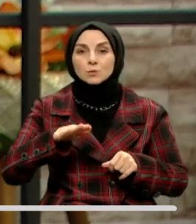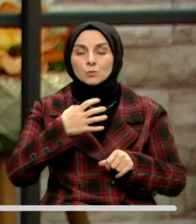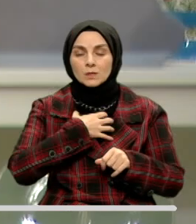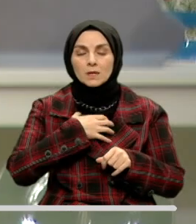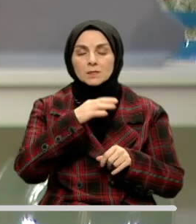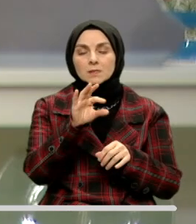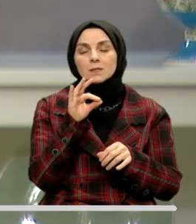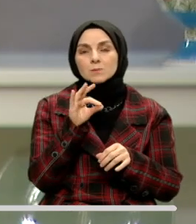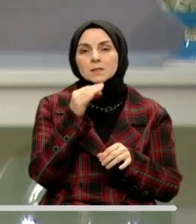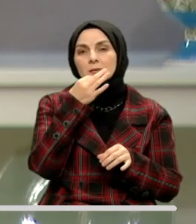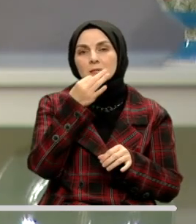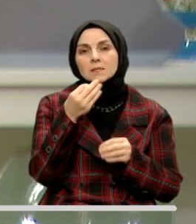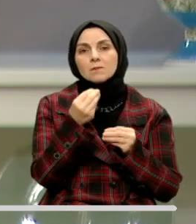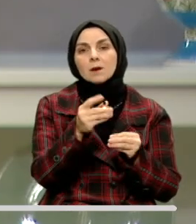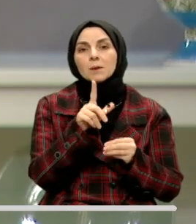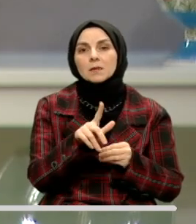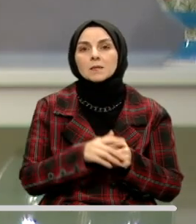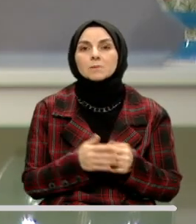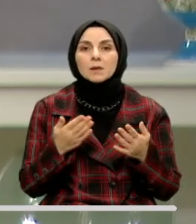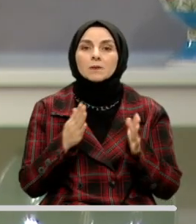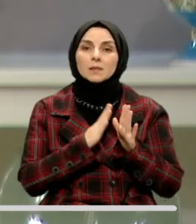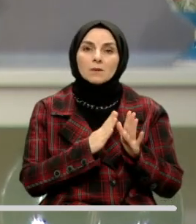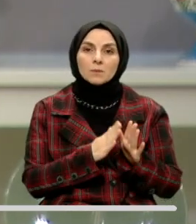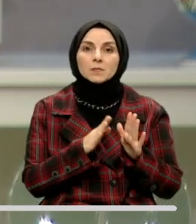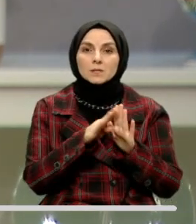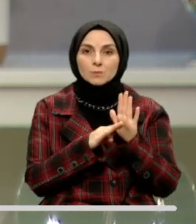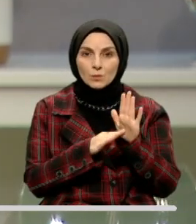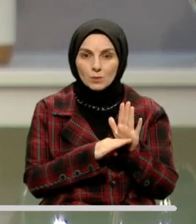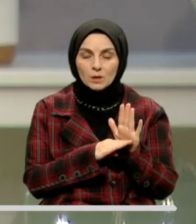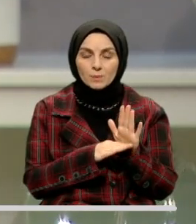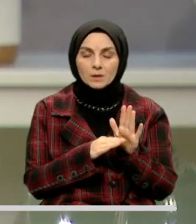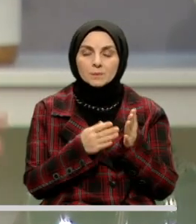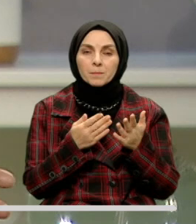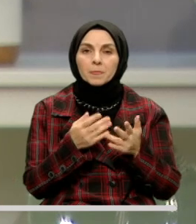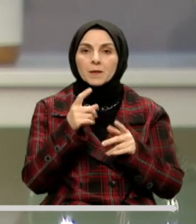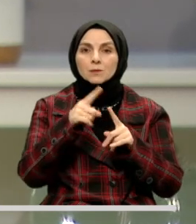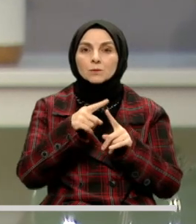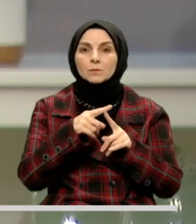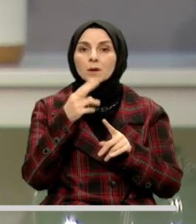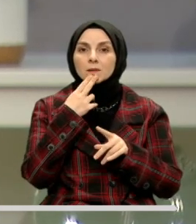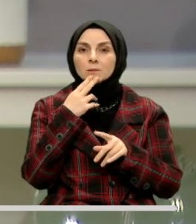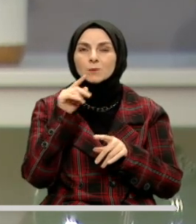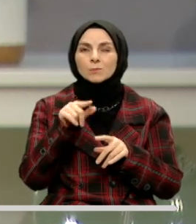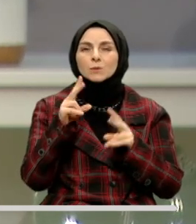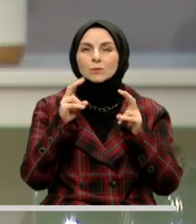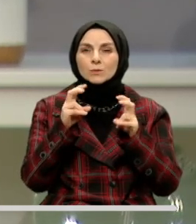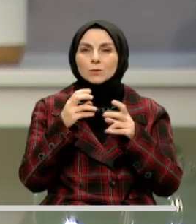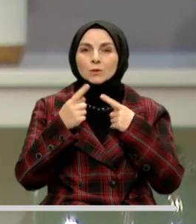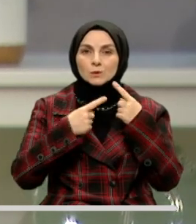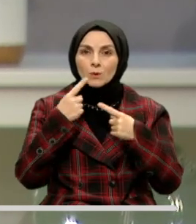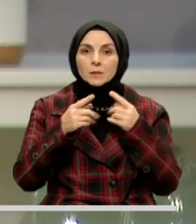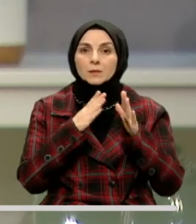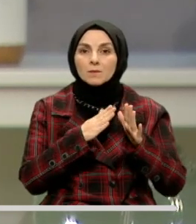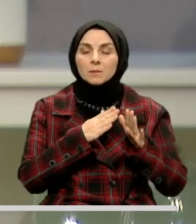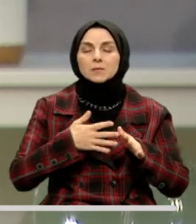fayda var. Peki. Efendim devam edeceğiz. Yayınımızın ilerleyen dakikalarına doğru Tuba Hanım'la bu konu özelinde sohbete. Sizler de